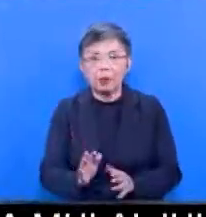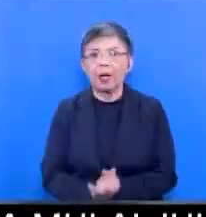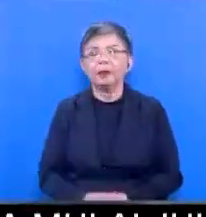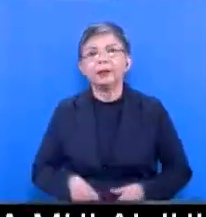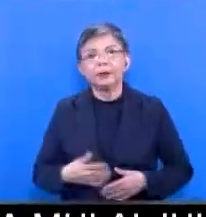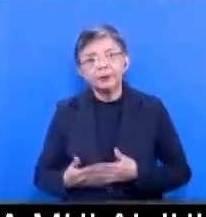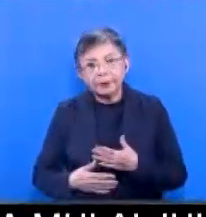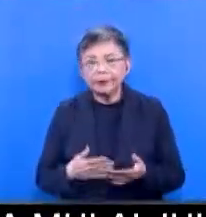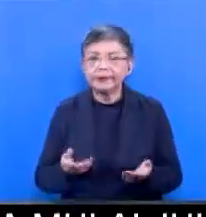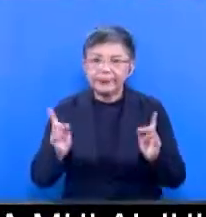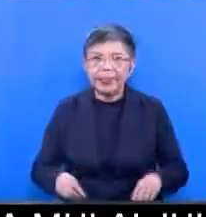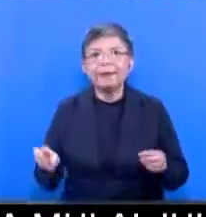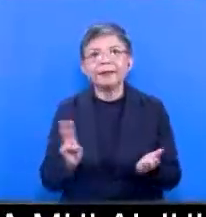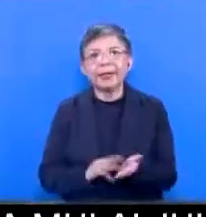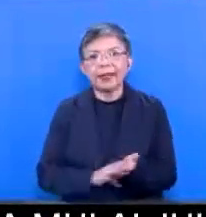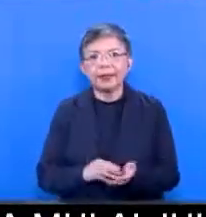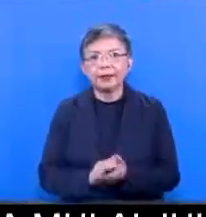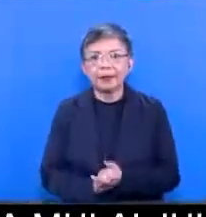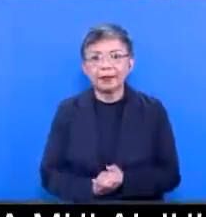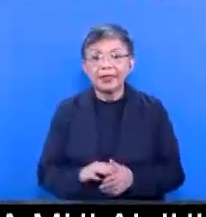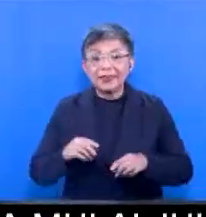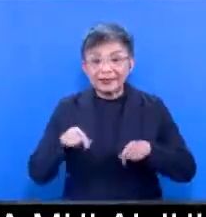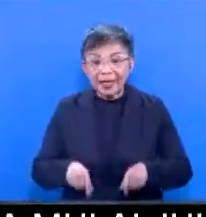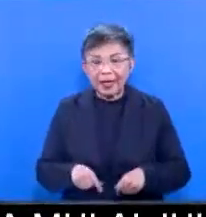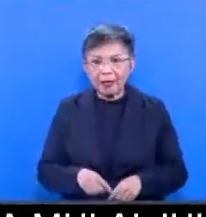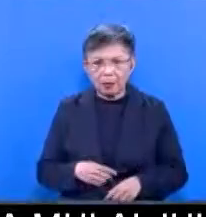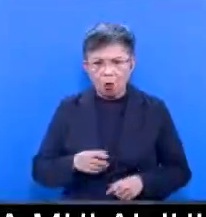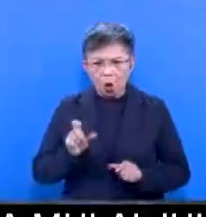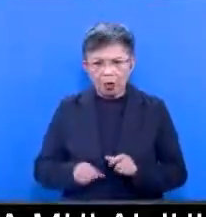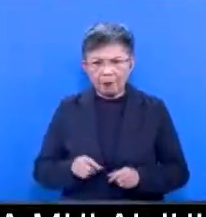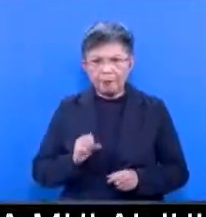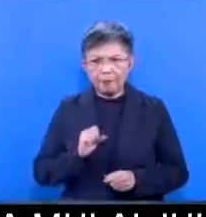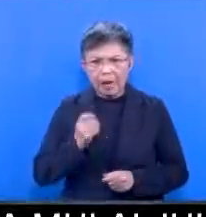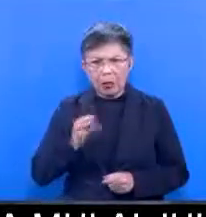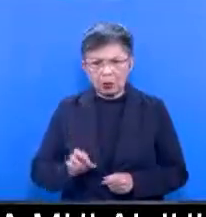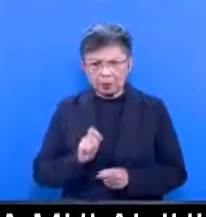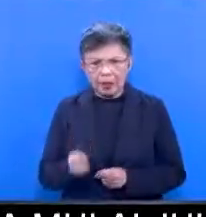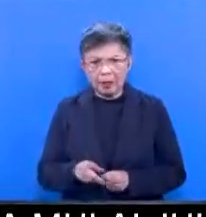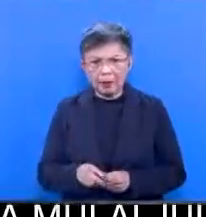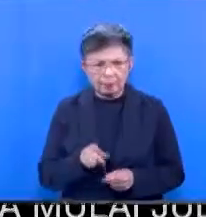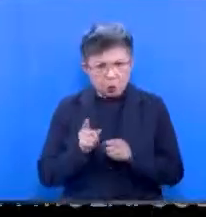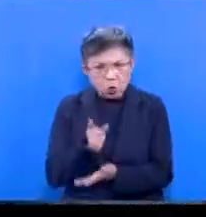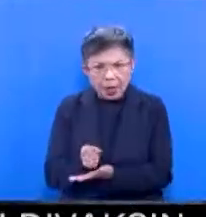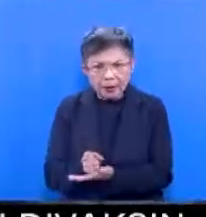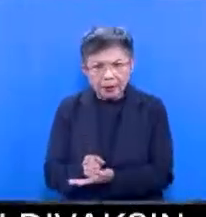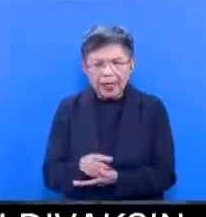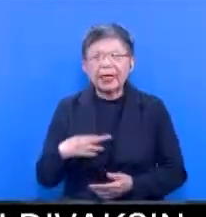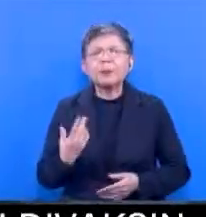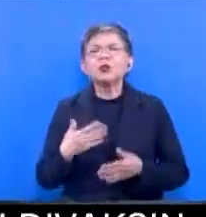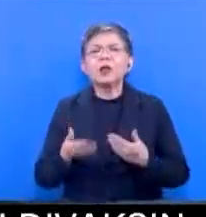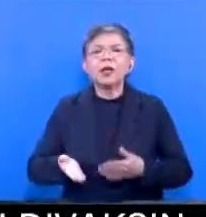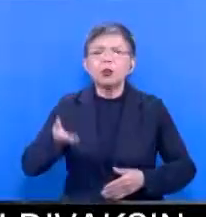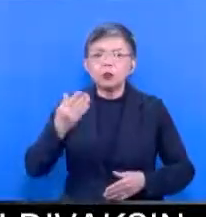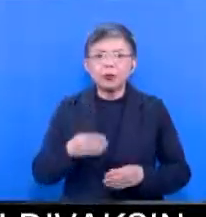lagi. Maka si pemohon penggugat dengan ini memohonkan untuk dieksekusi. Cara baik udah kita minta Pak ya, dan